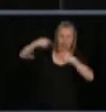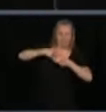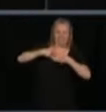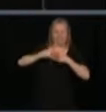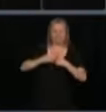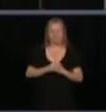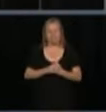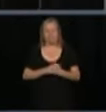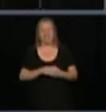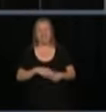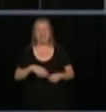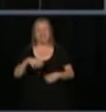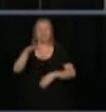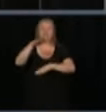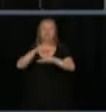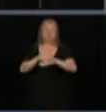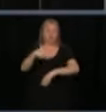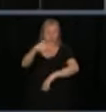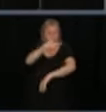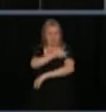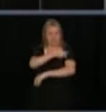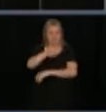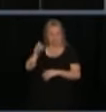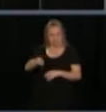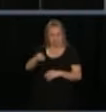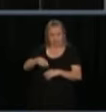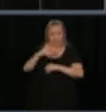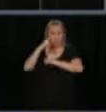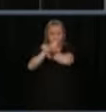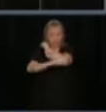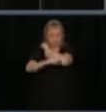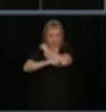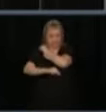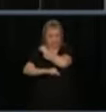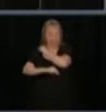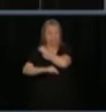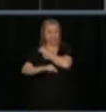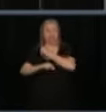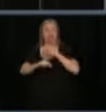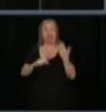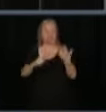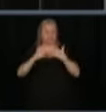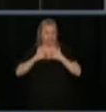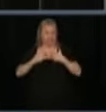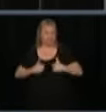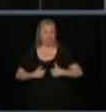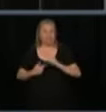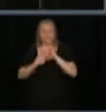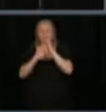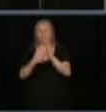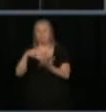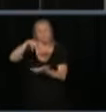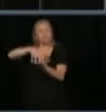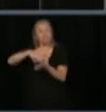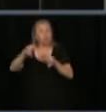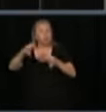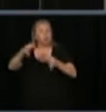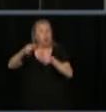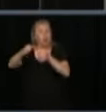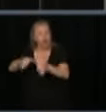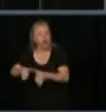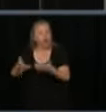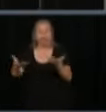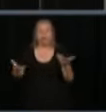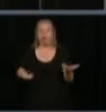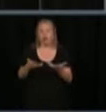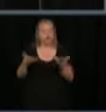de la santé, est-ce que ça vise les ressources intermédiaires, les RPA, les agences de placement? Je comprends que vous allez peut-être en débattre, mais quelle est